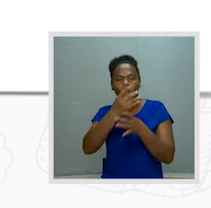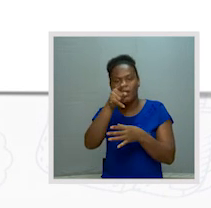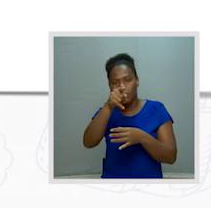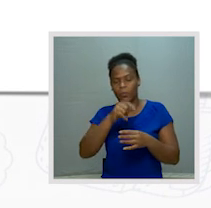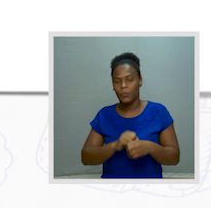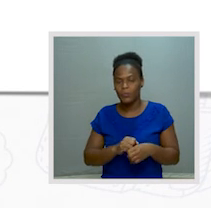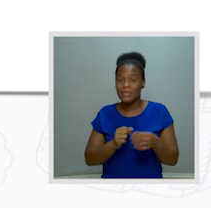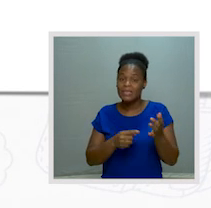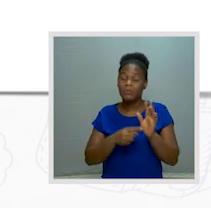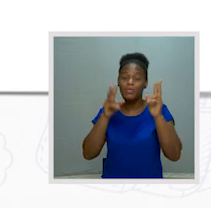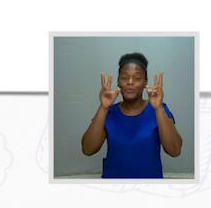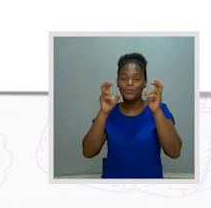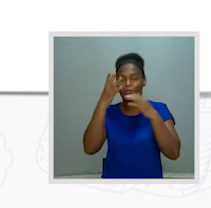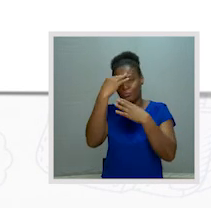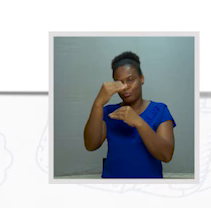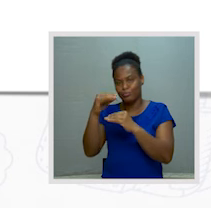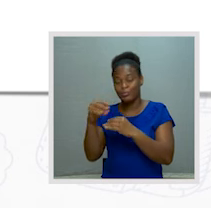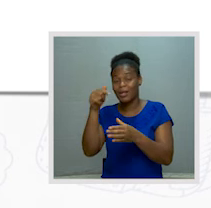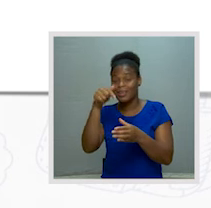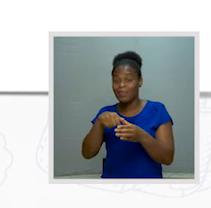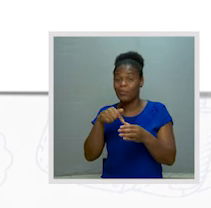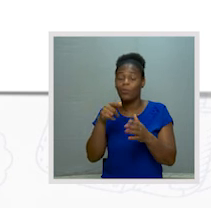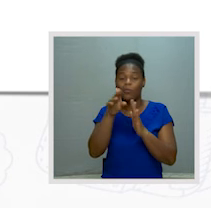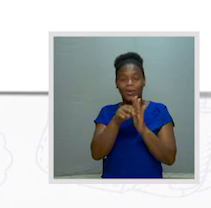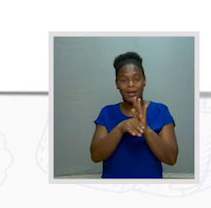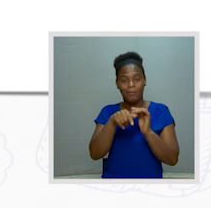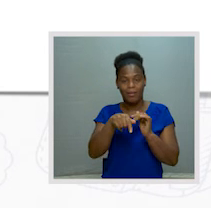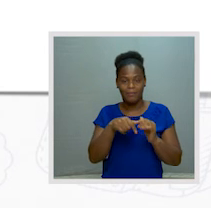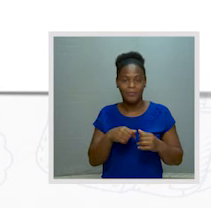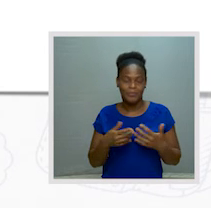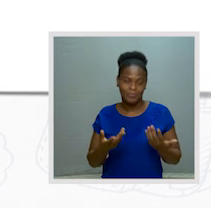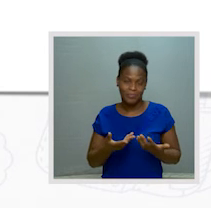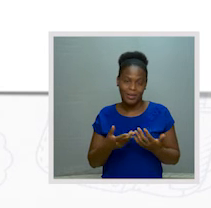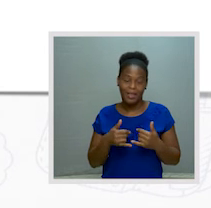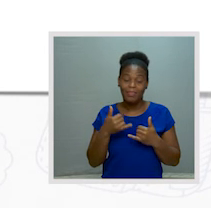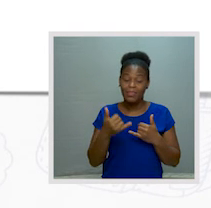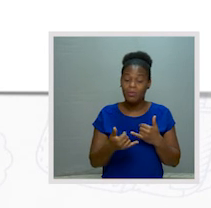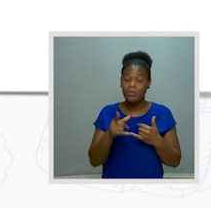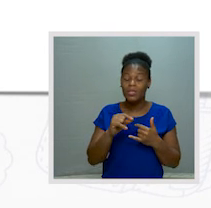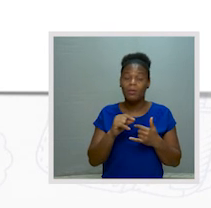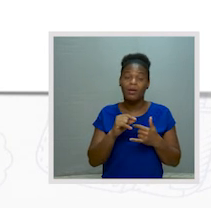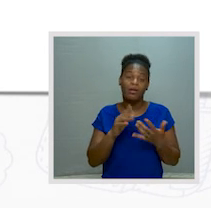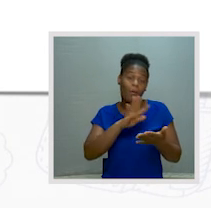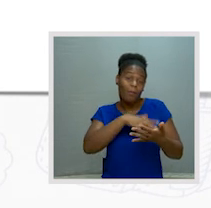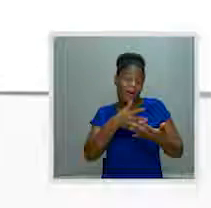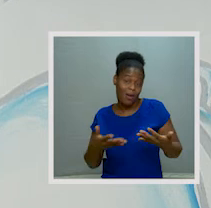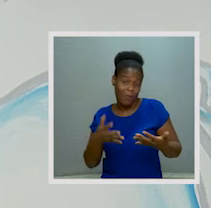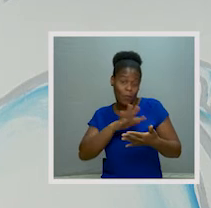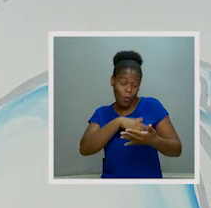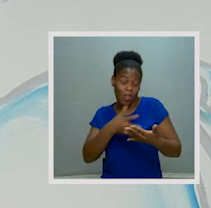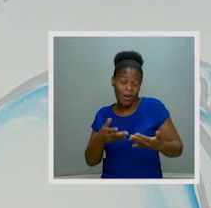Et les matières qu'on va enseigner dans ce programme, dans cette chaîne, puis l'emploi du